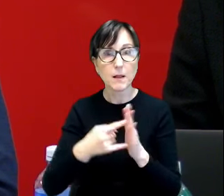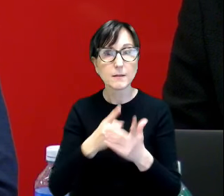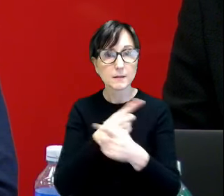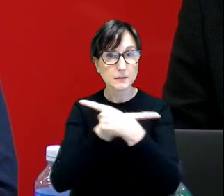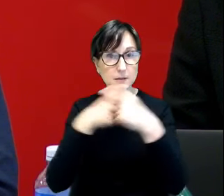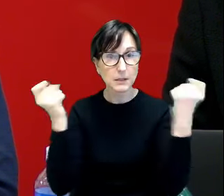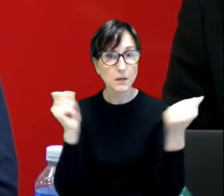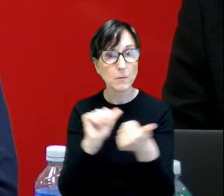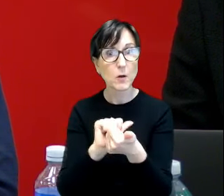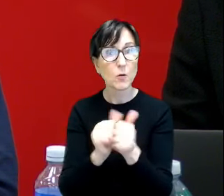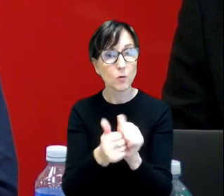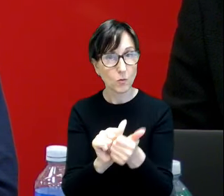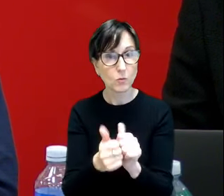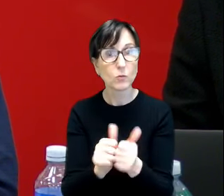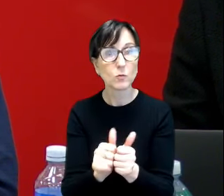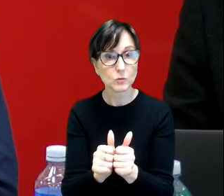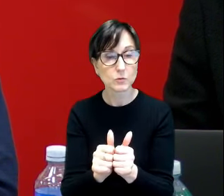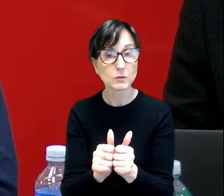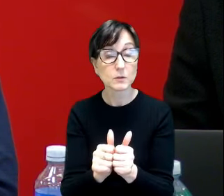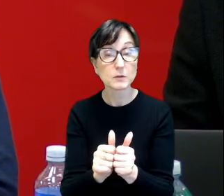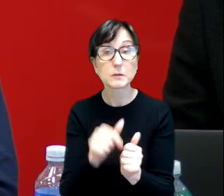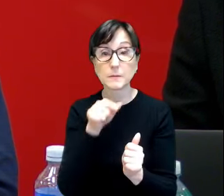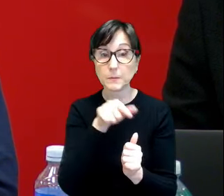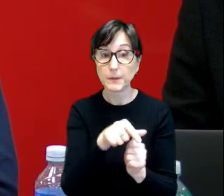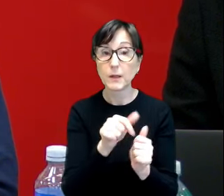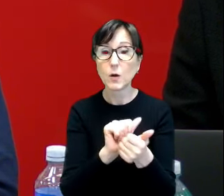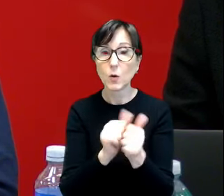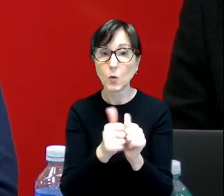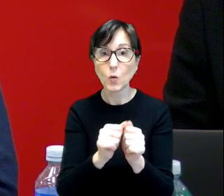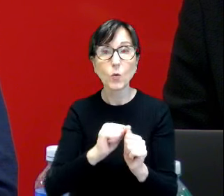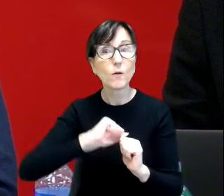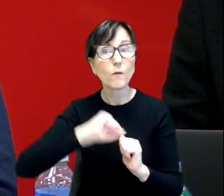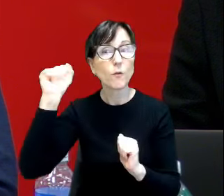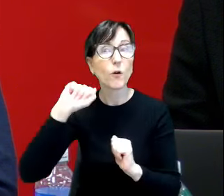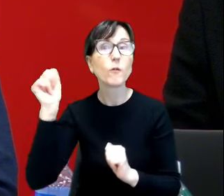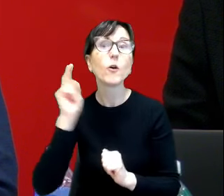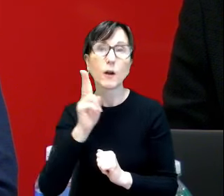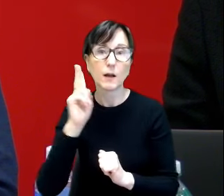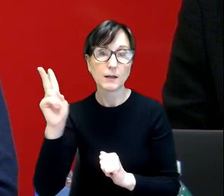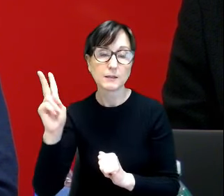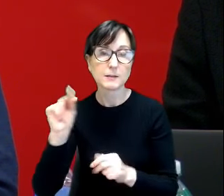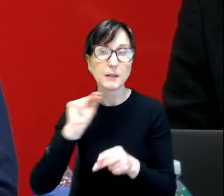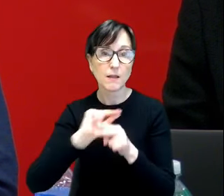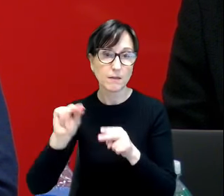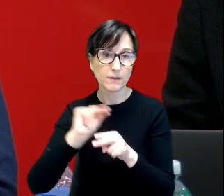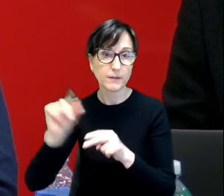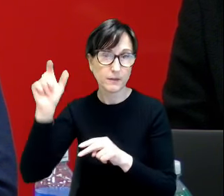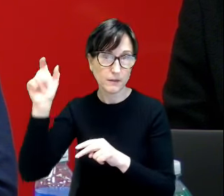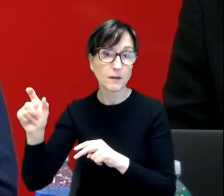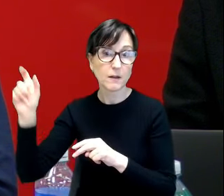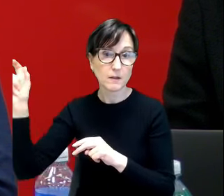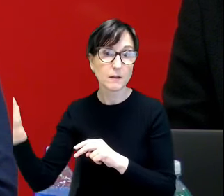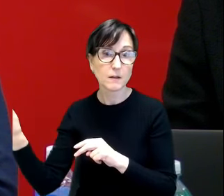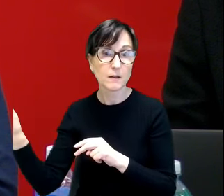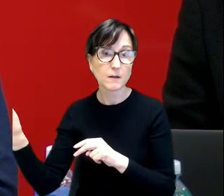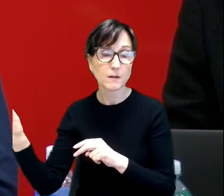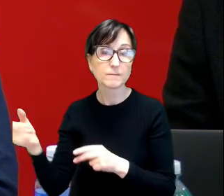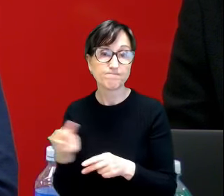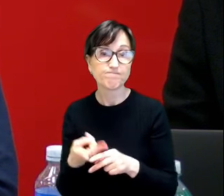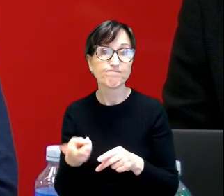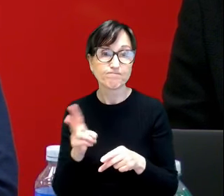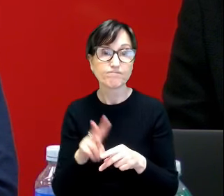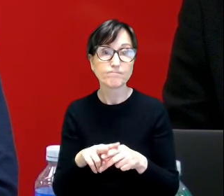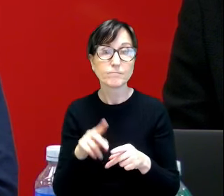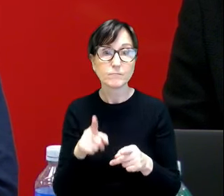ir dažniausiai tokiuose konkursuose laimi treneriai kurie kurie tais sportininkais užsiima tai tokiu būdu